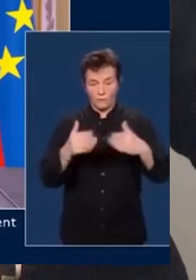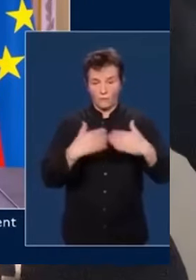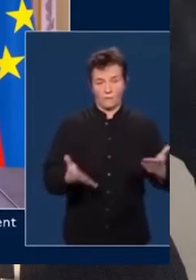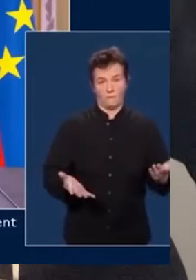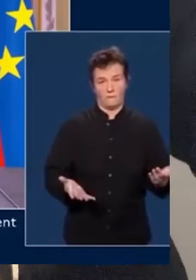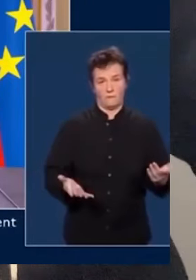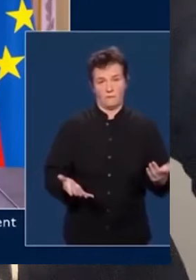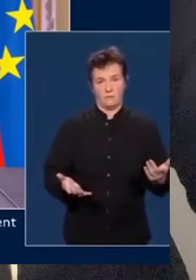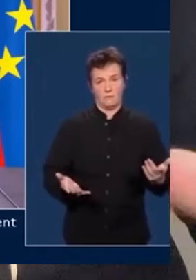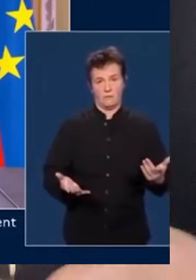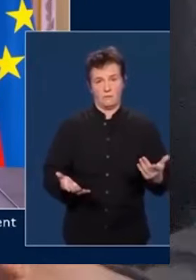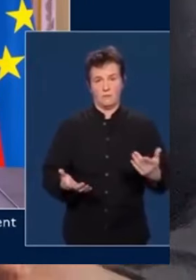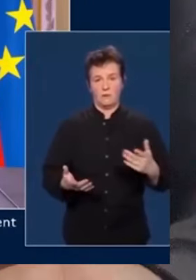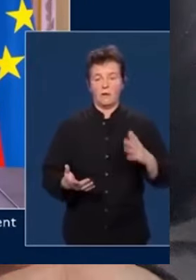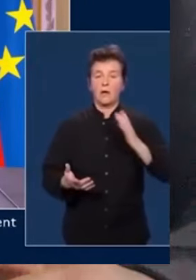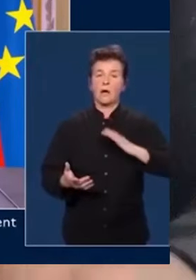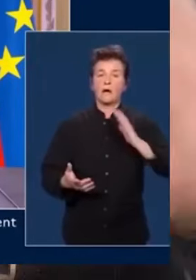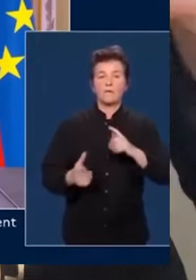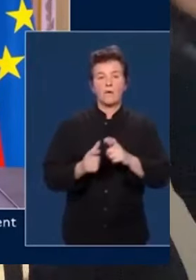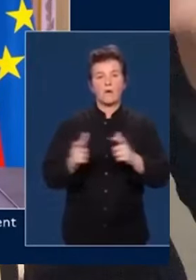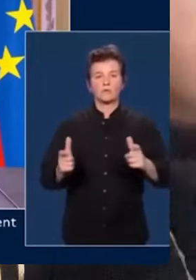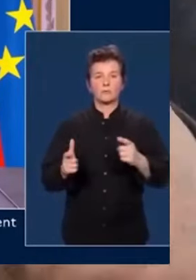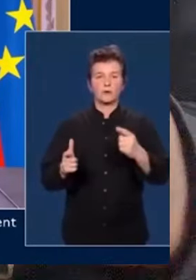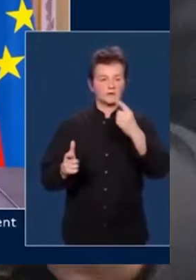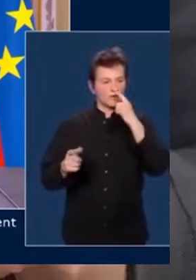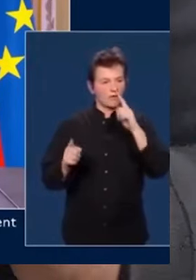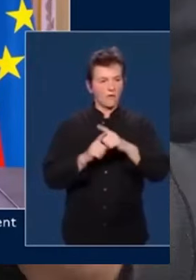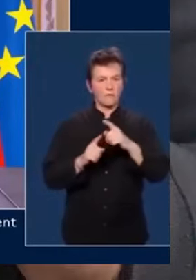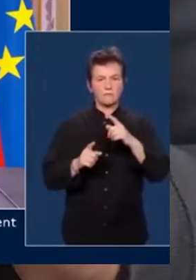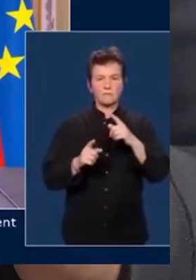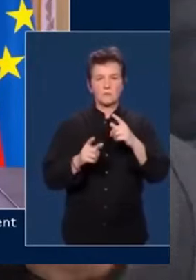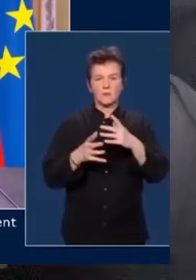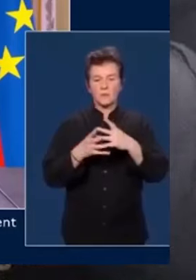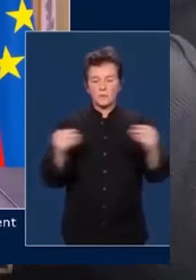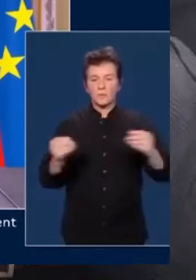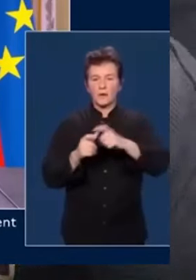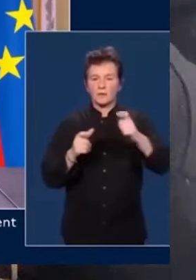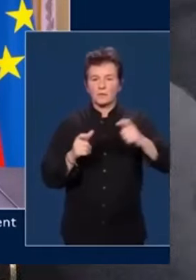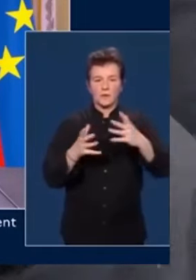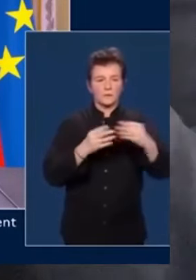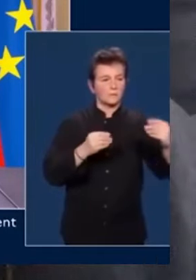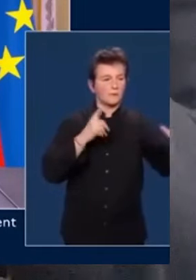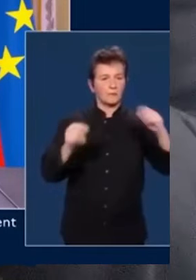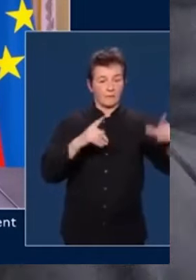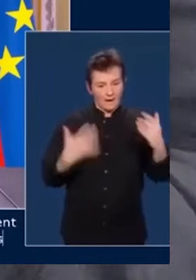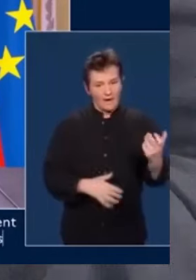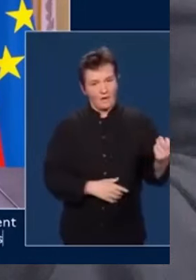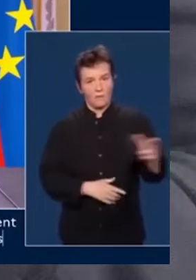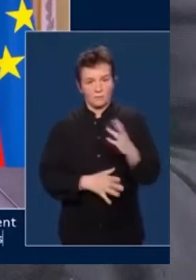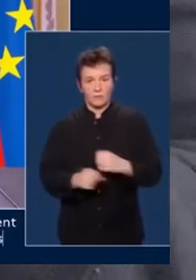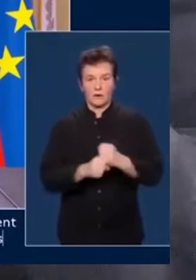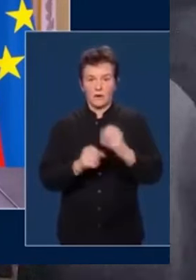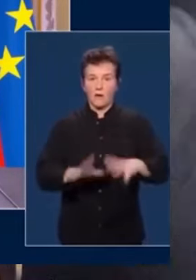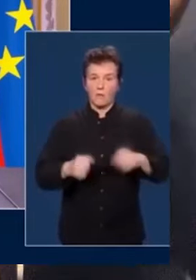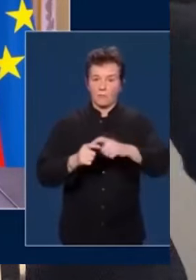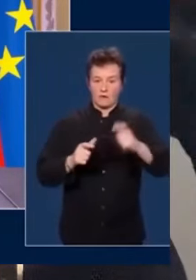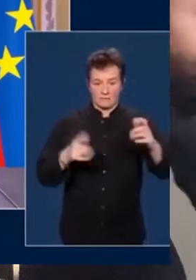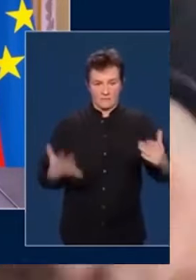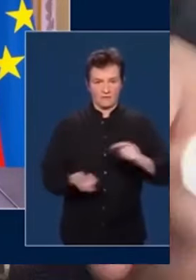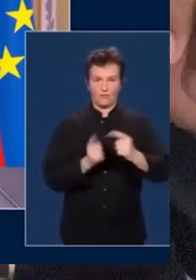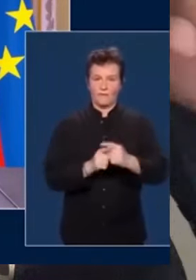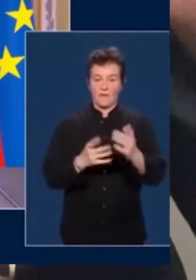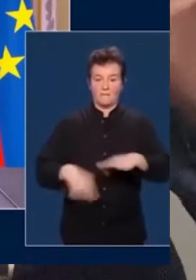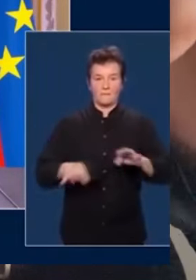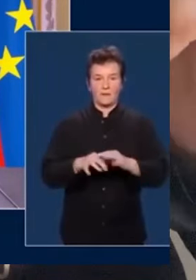surnomme Macron-Poléon. Mais quand on pense que ce sont ces personnes qui donne